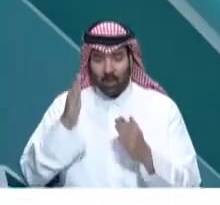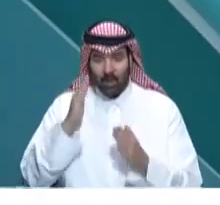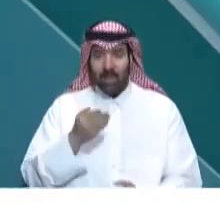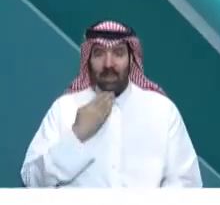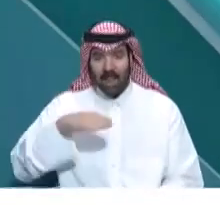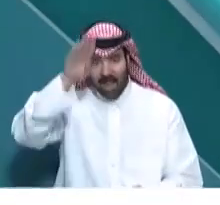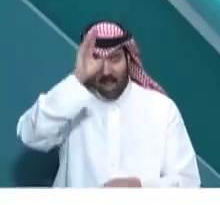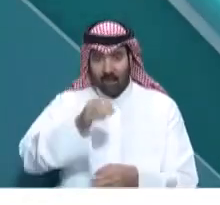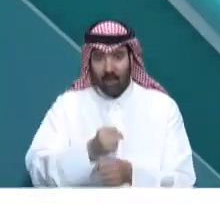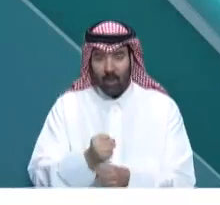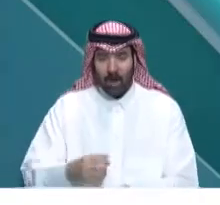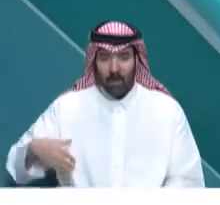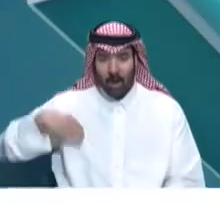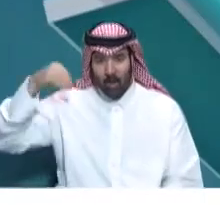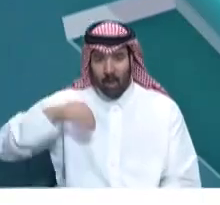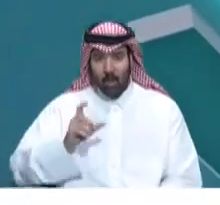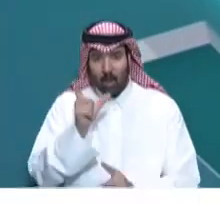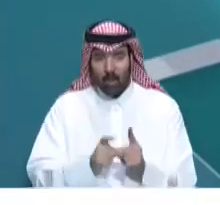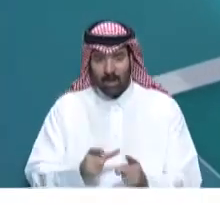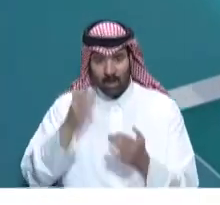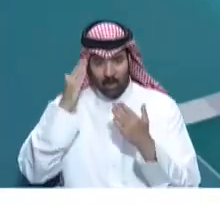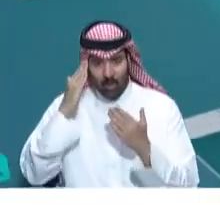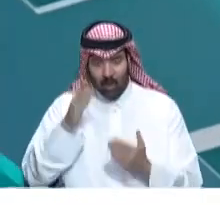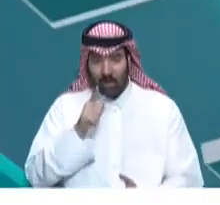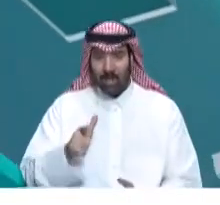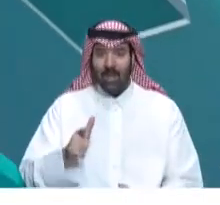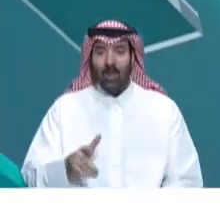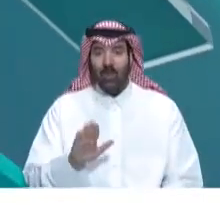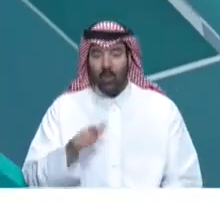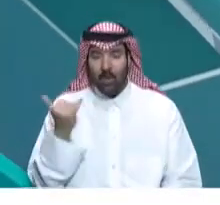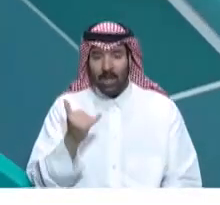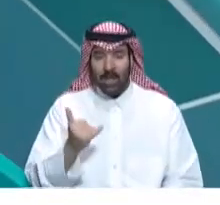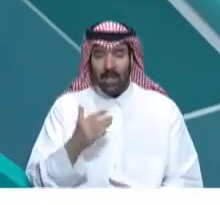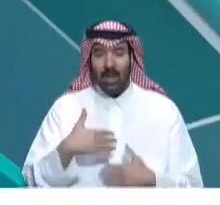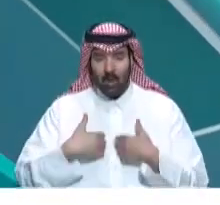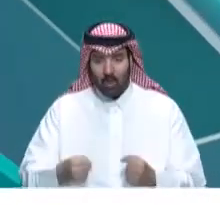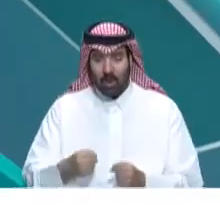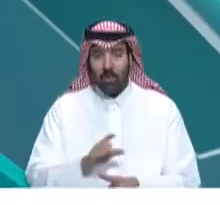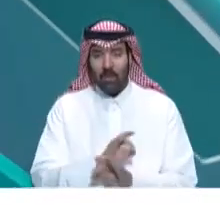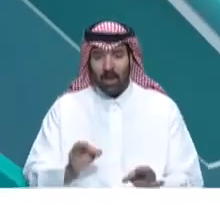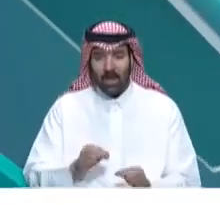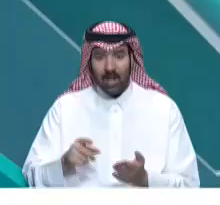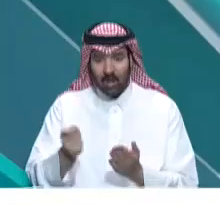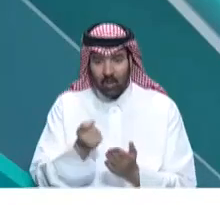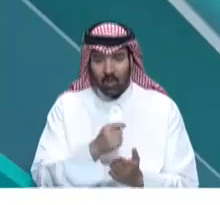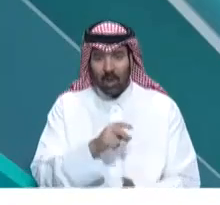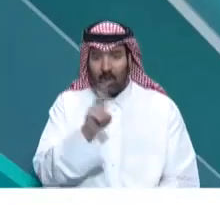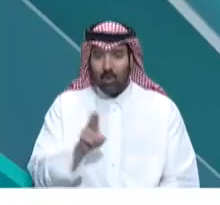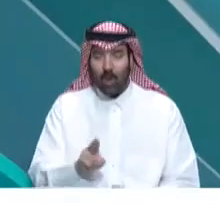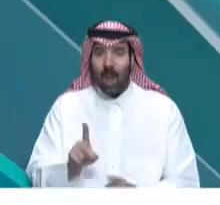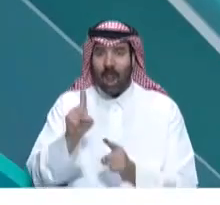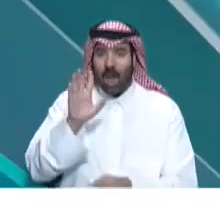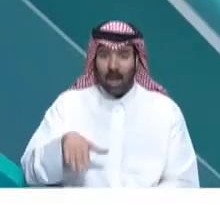خادم الحرمين الشريفين وسمو ولي العهد برقيات شكر جوابية مقدرين ما أعربوا عنه من تمنيات